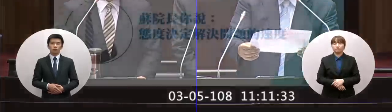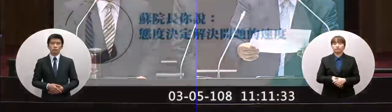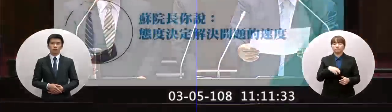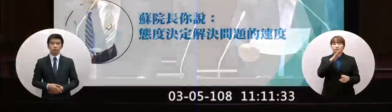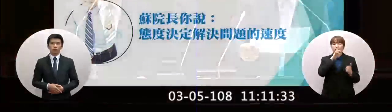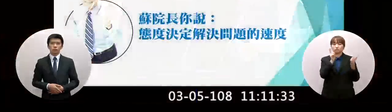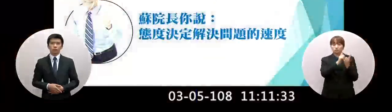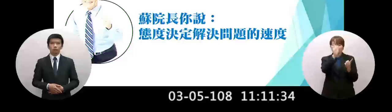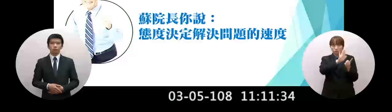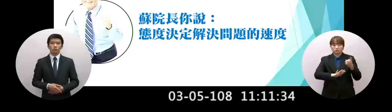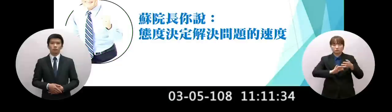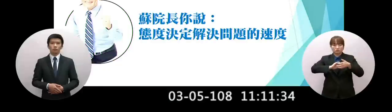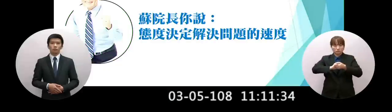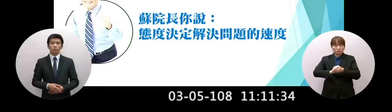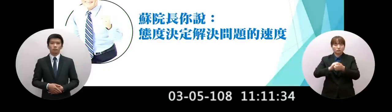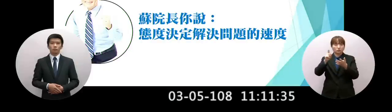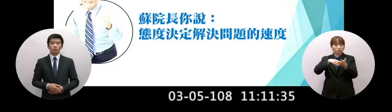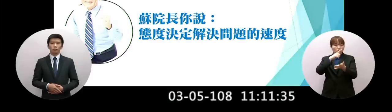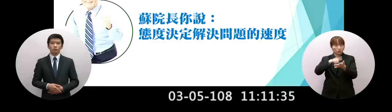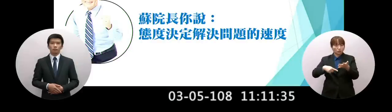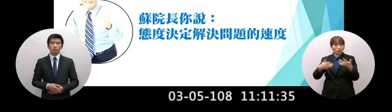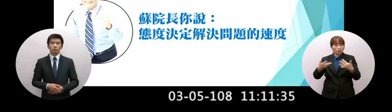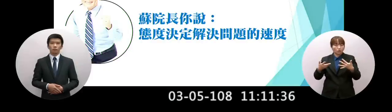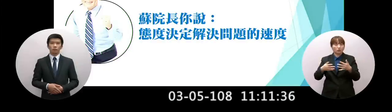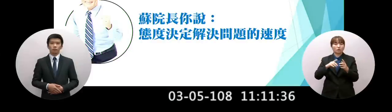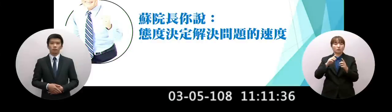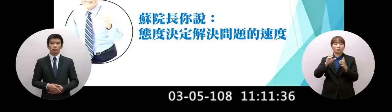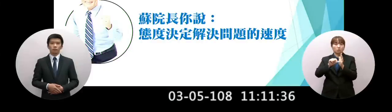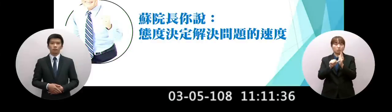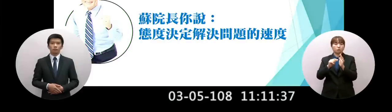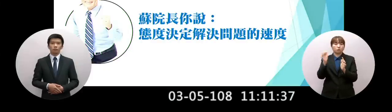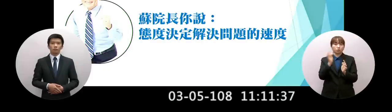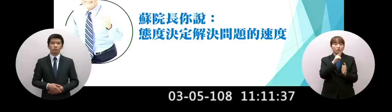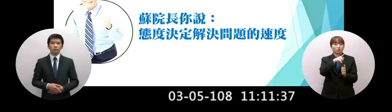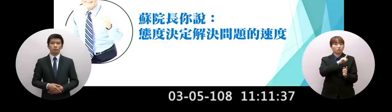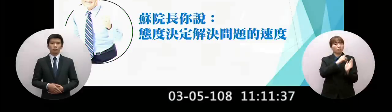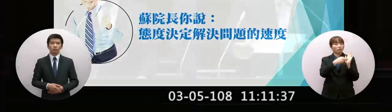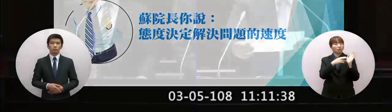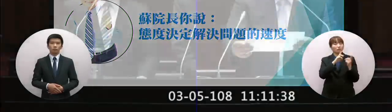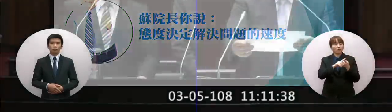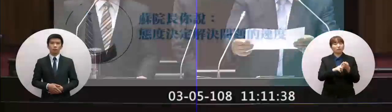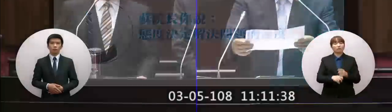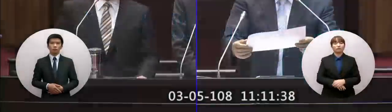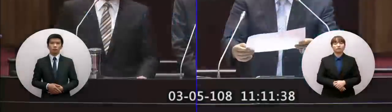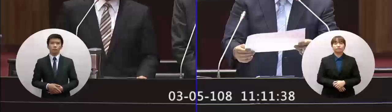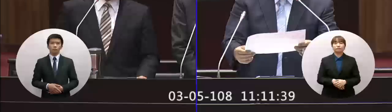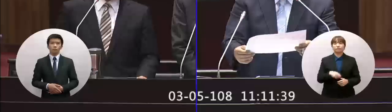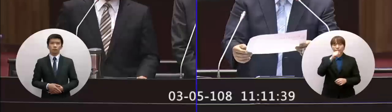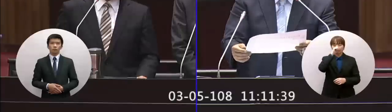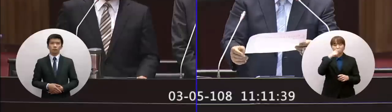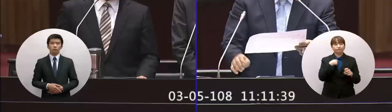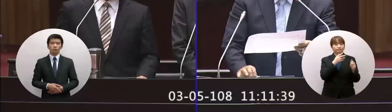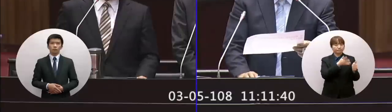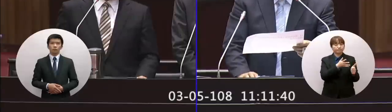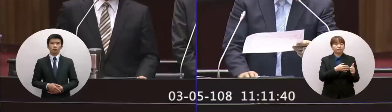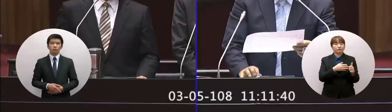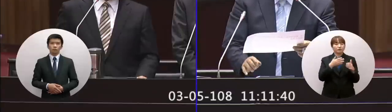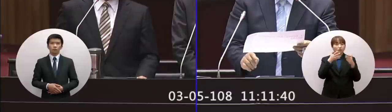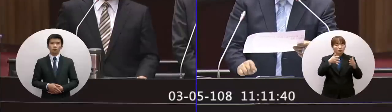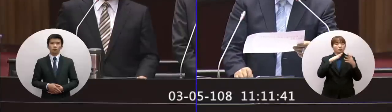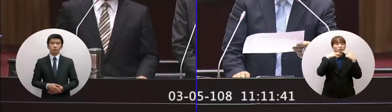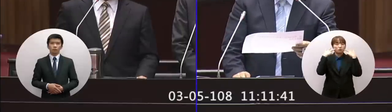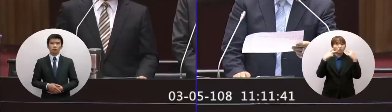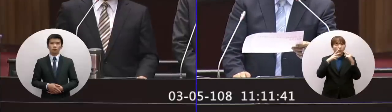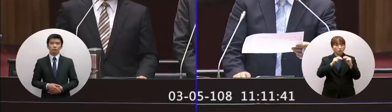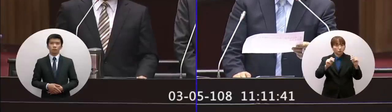态度决定了解决问题的速度，这你说的吧 ？OK， 那我今天就是要问你，对于原住民